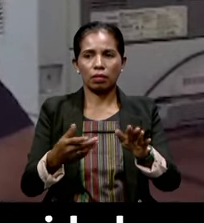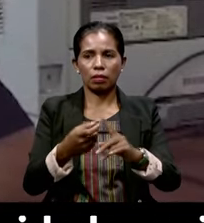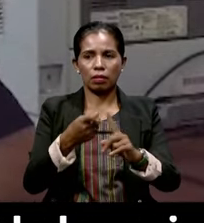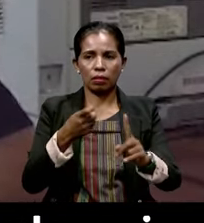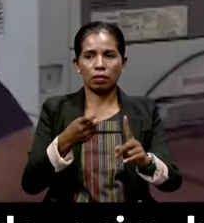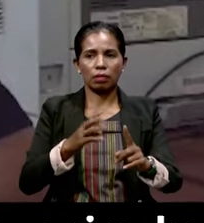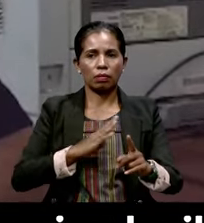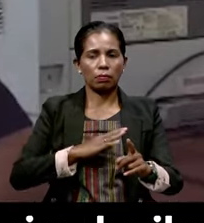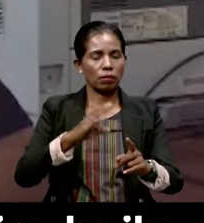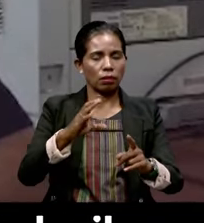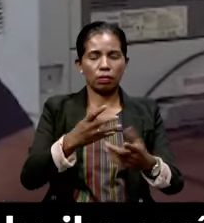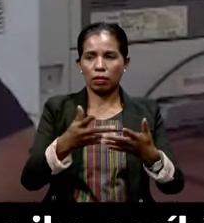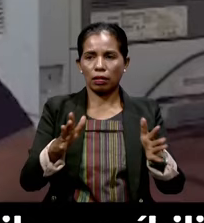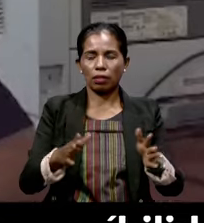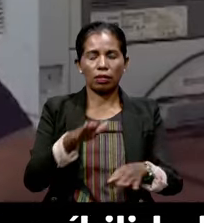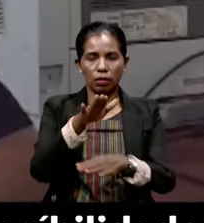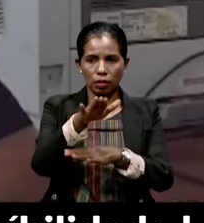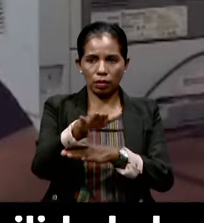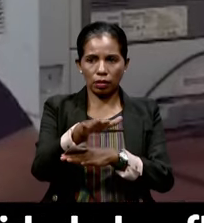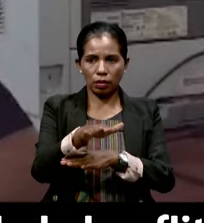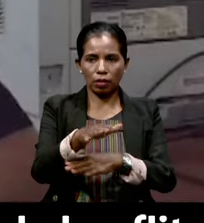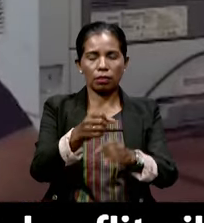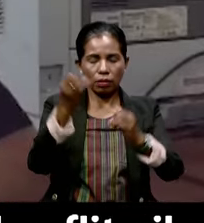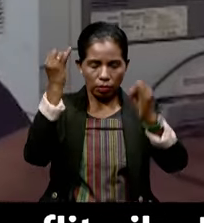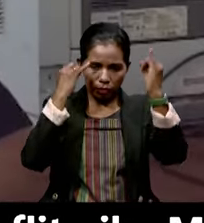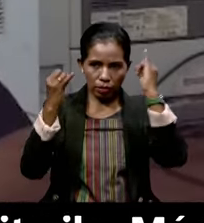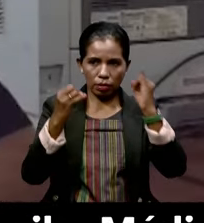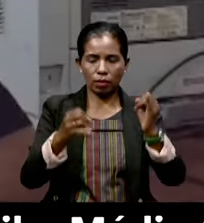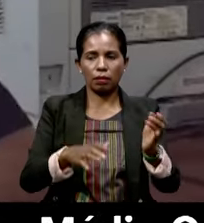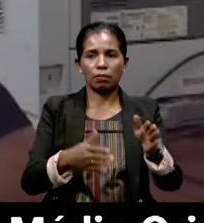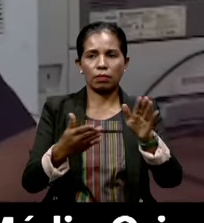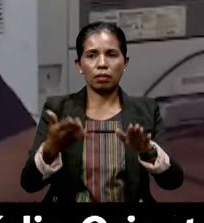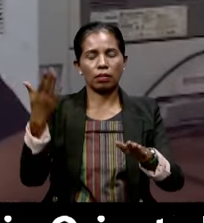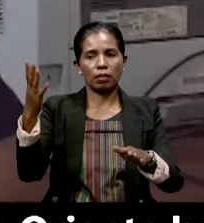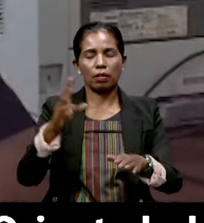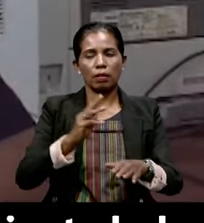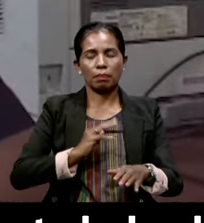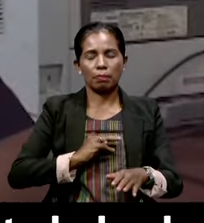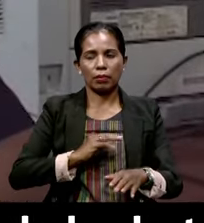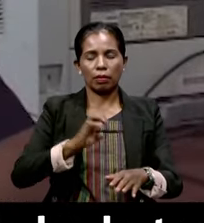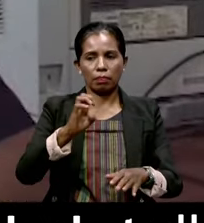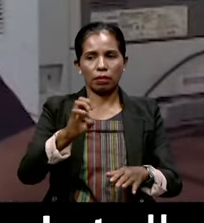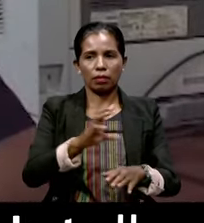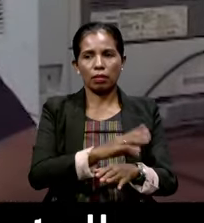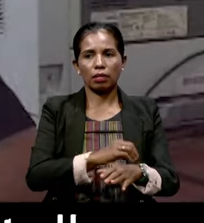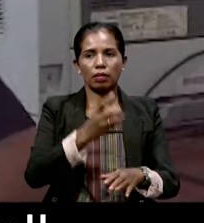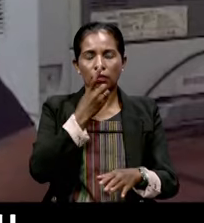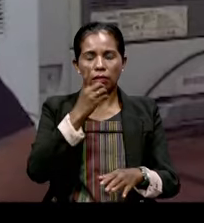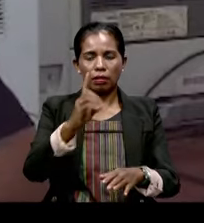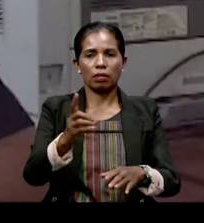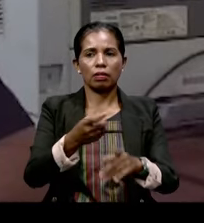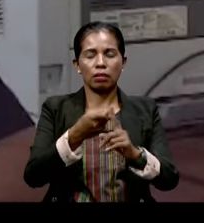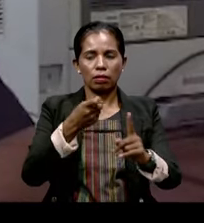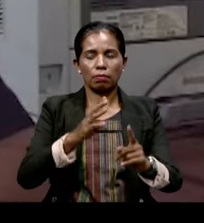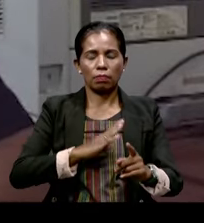ya bokone lah itu. So lo krai kona mak fo insim infrasang ne kata mati ona iha be masi. Tuir deklarasau mai si tine komandante skuara,